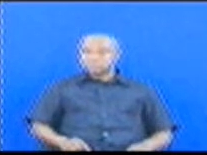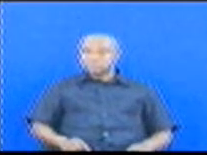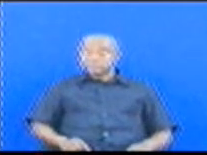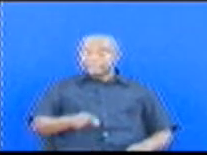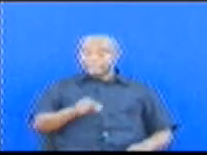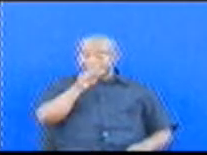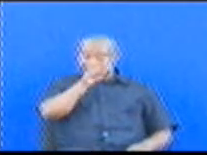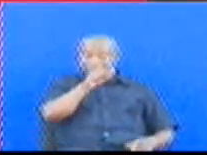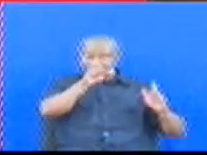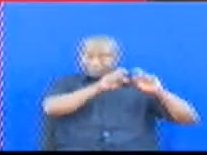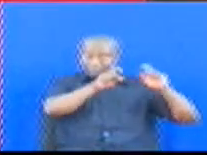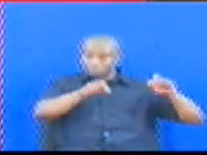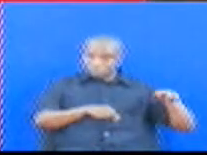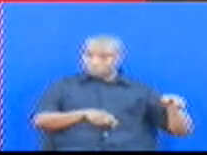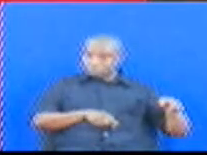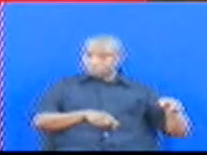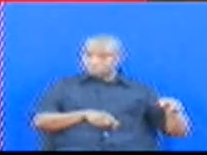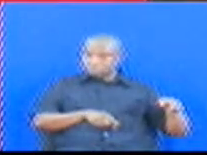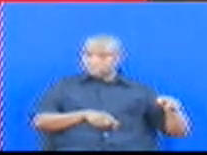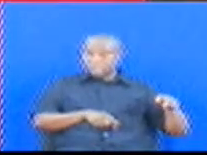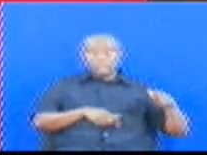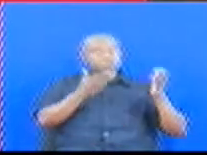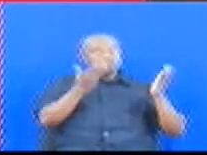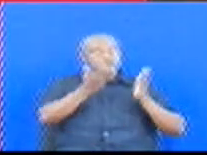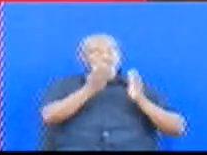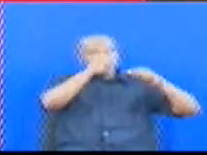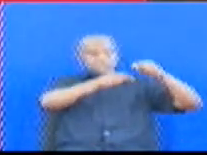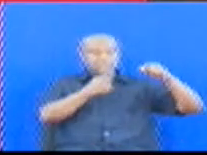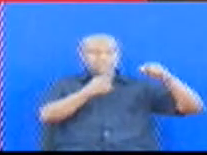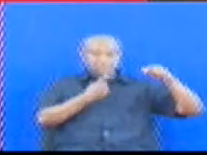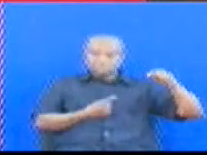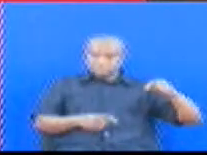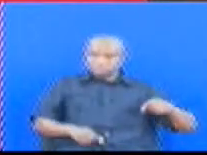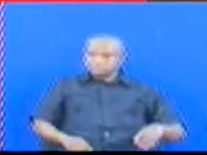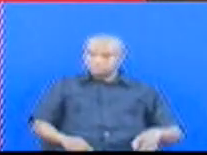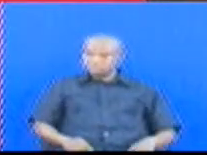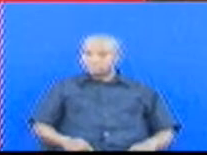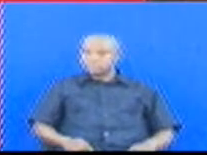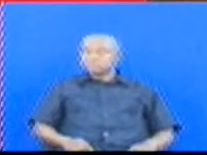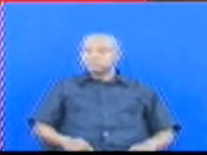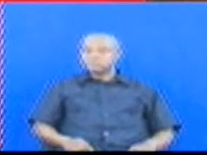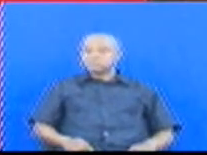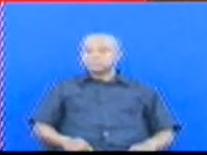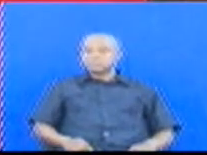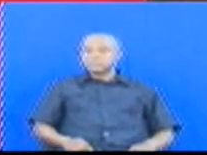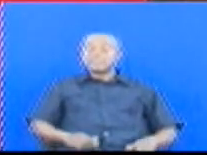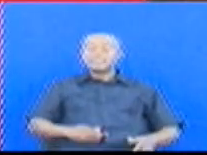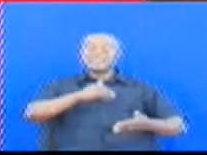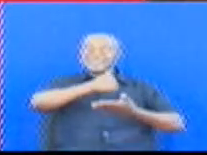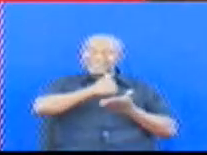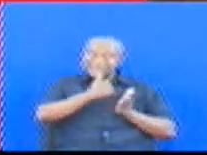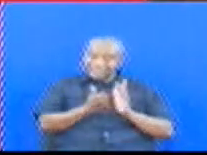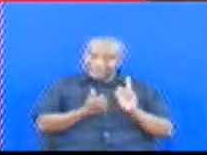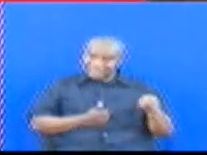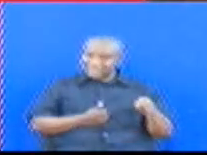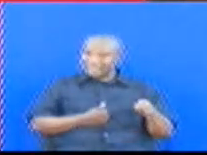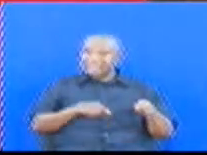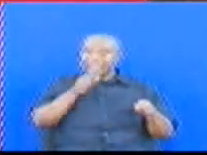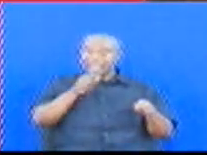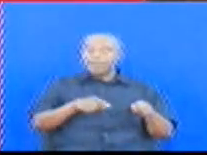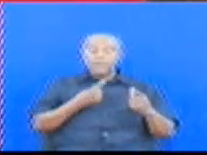hiki kifungu, soma marginal note inasemaje? Department of Service.